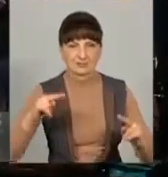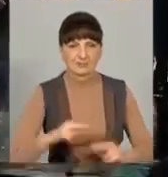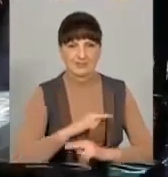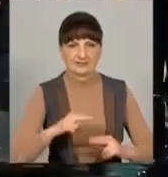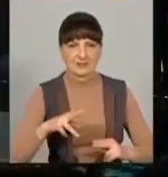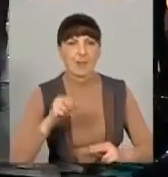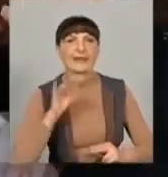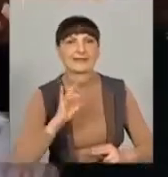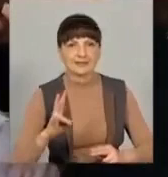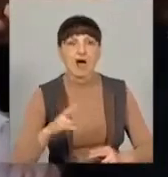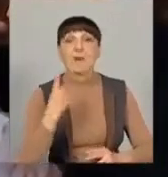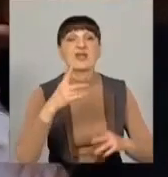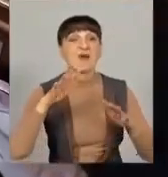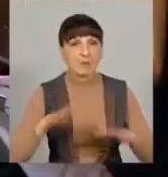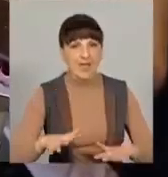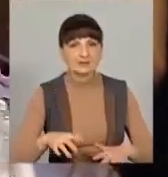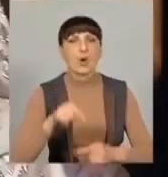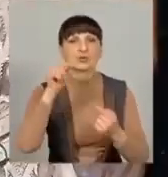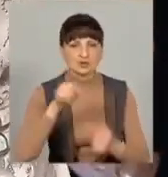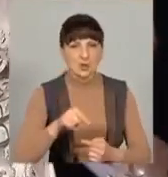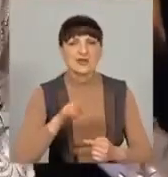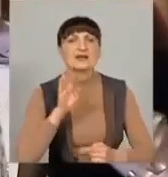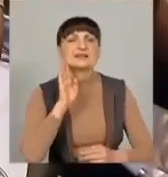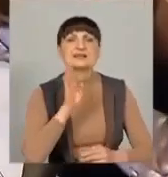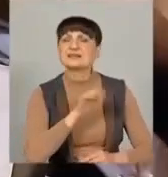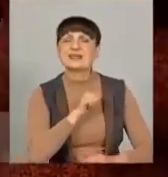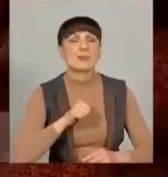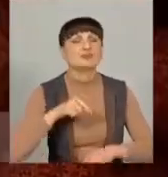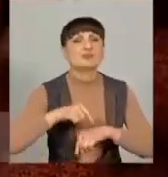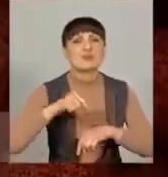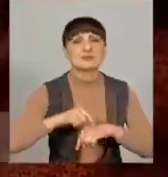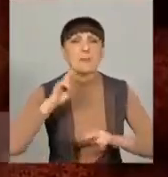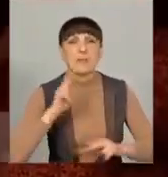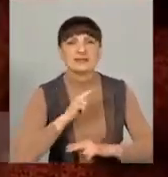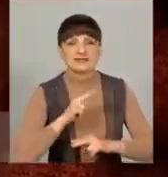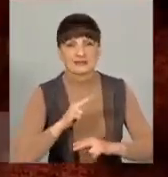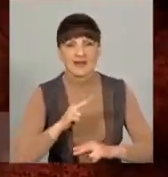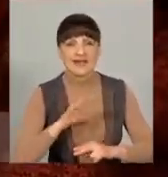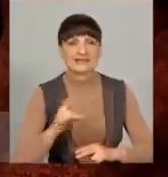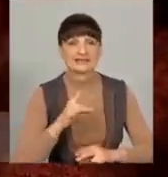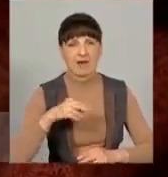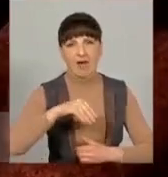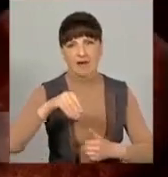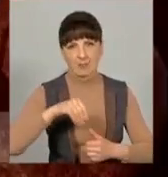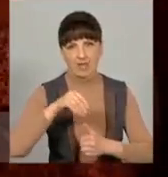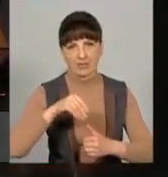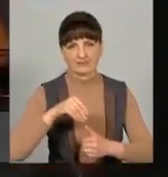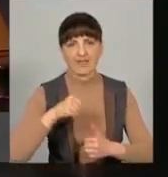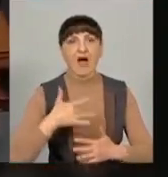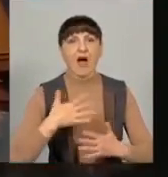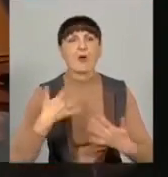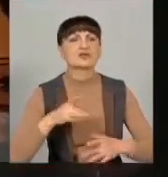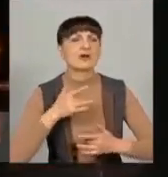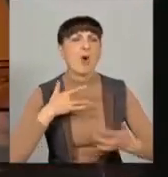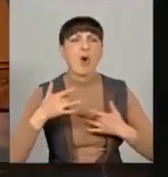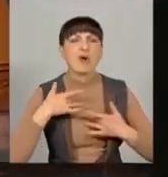А почетного первого места по праву удостоилась самая чувственная исполнительница Сюзанна Милканян из Армении. Ну а красочной